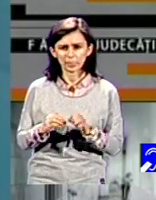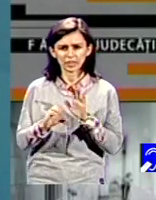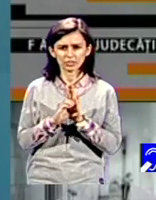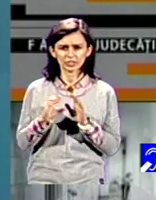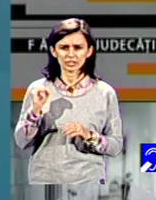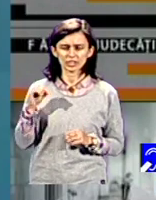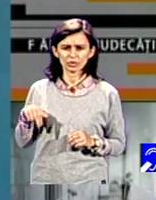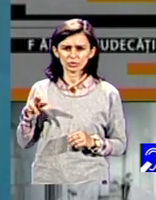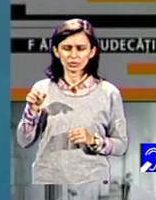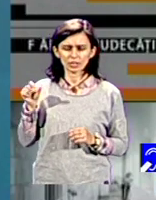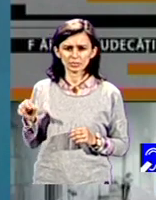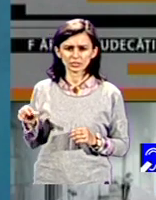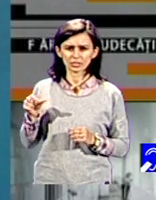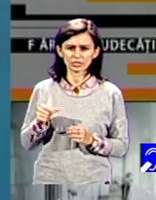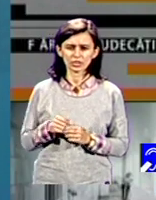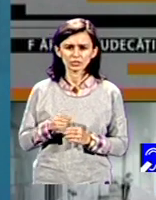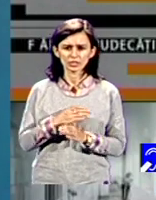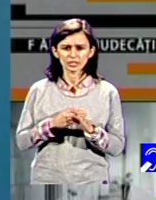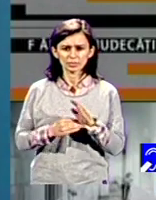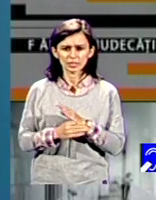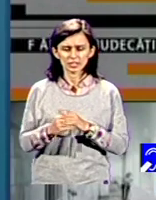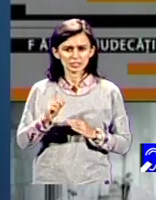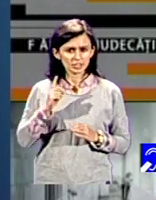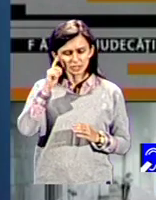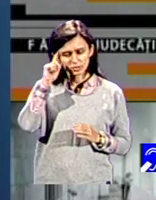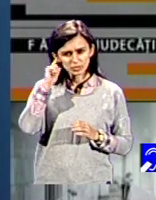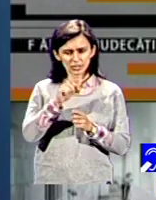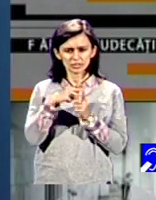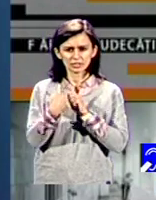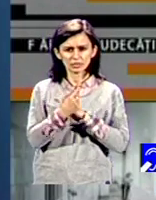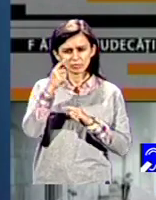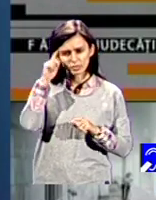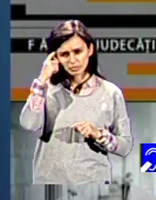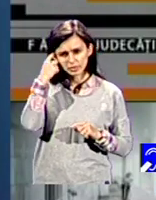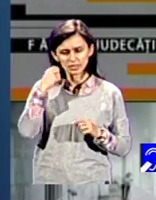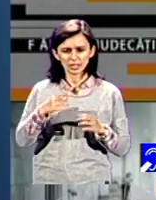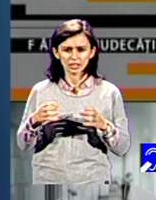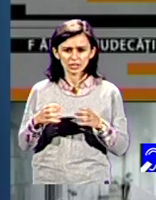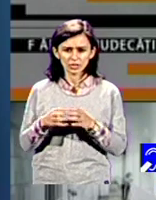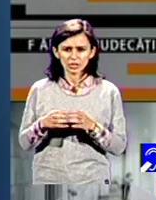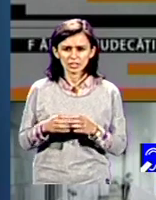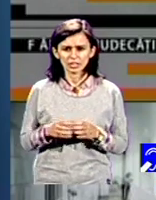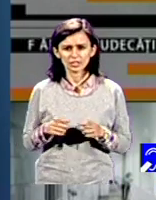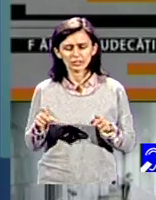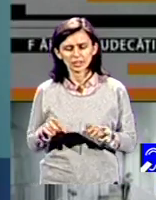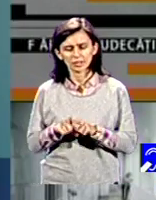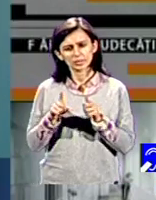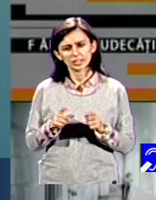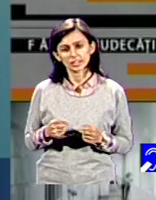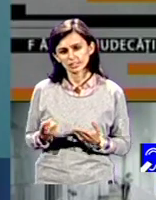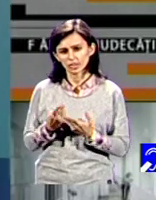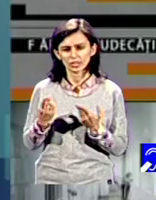persoanelor cu dizabilități nu neapărat schimbă un mental colectiv imediat Sau atât de repede precum neam dori